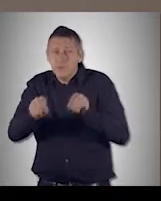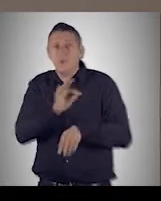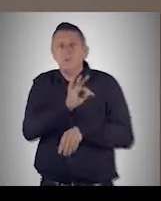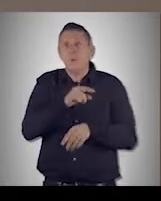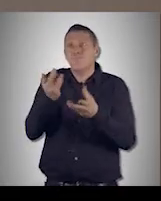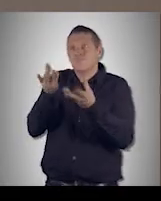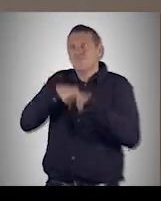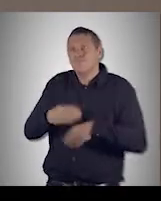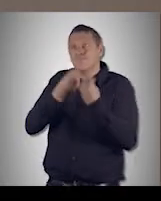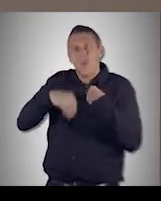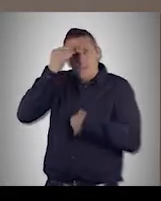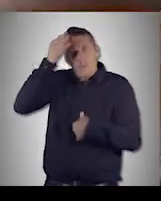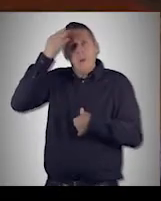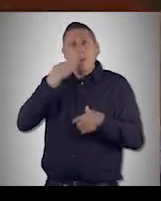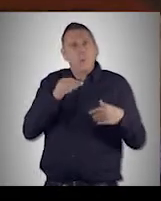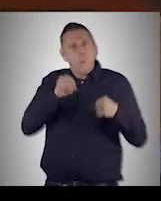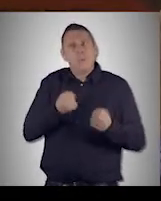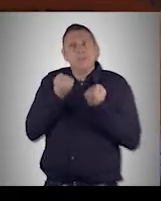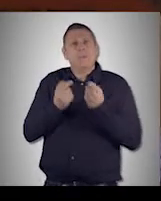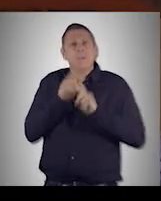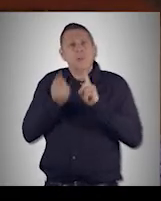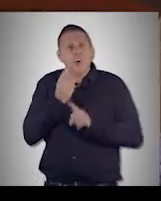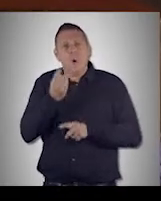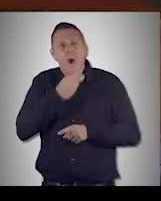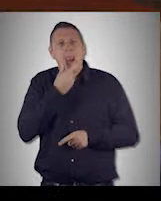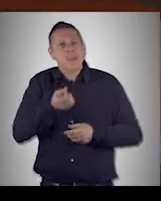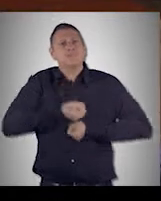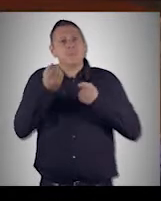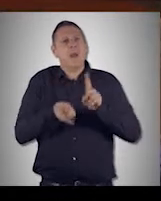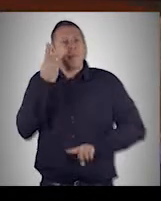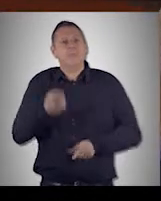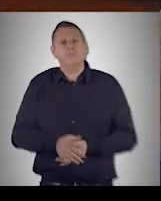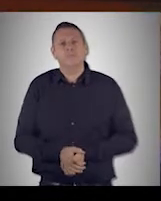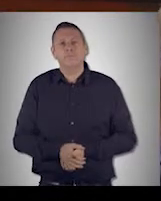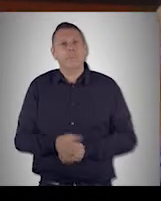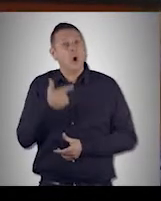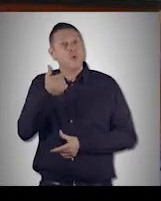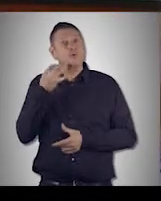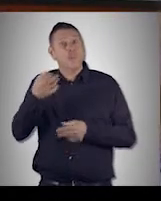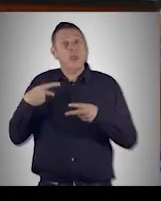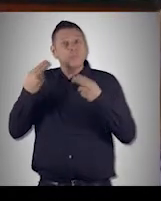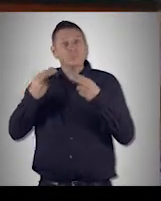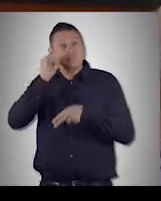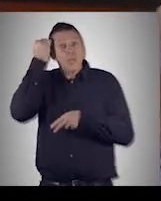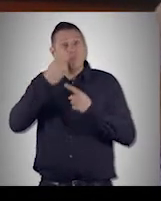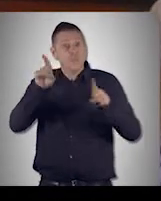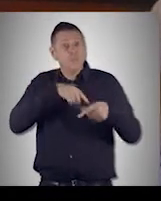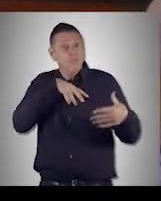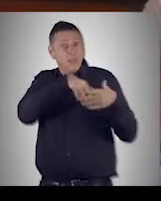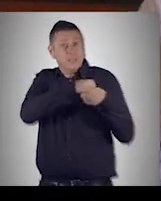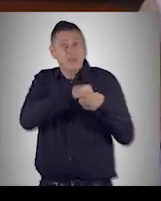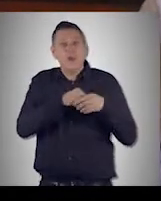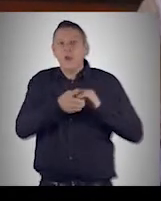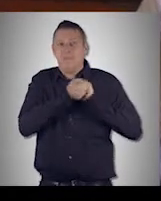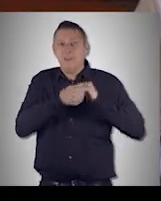sont importantes, mais notamment l'aisance à l'oral. J'ai passé 2 semaines au stage de musique avec